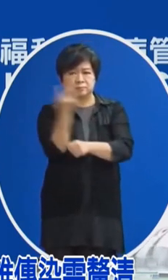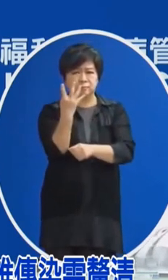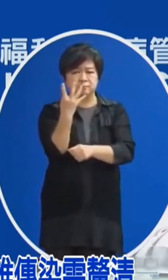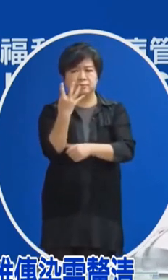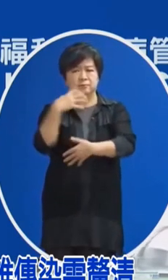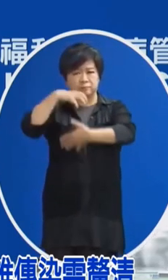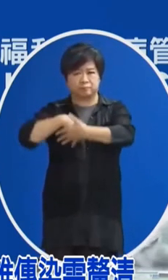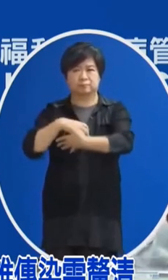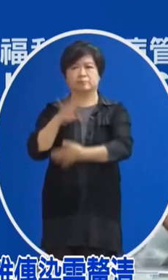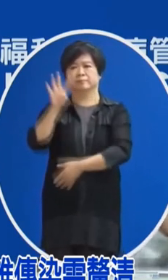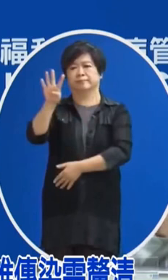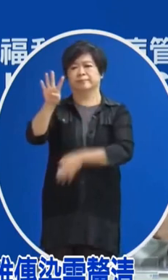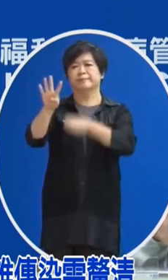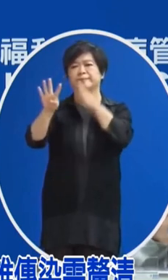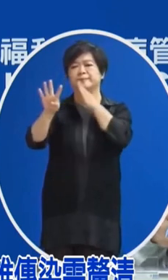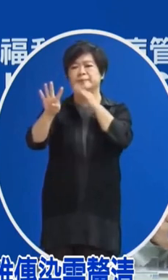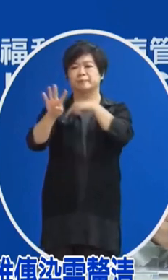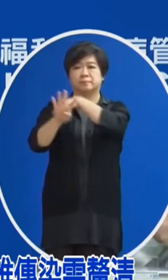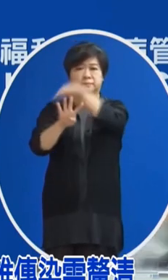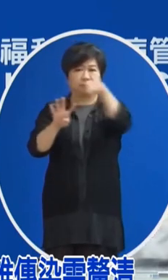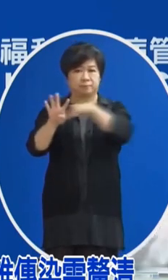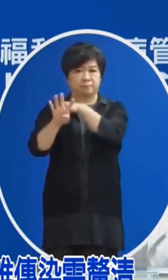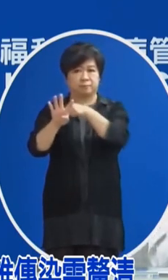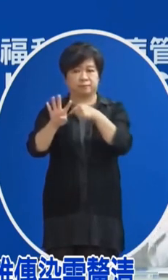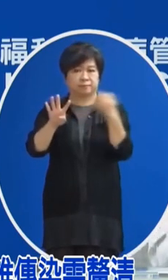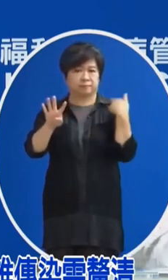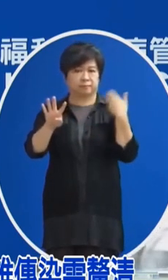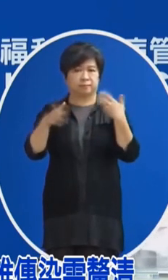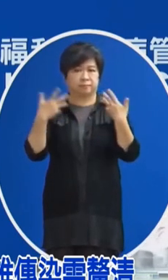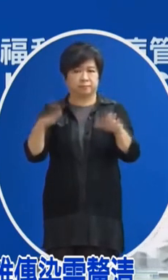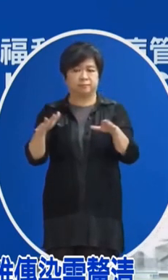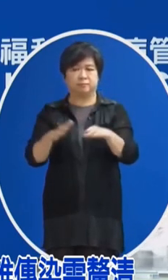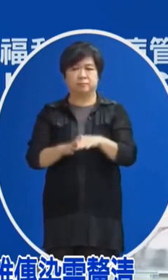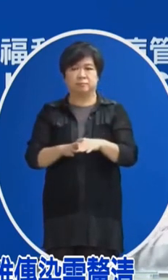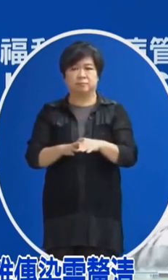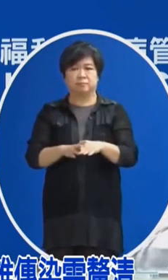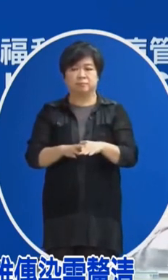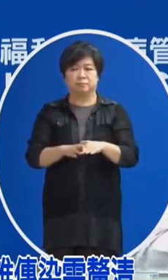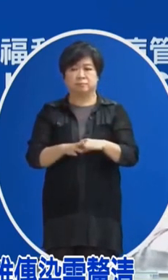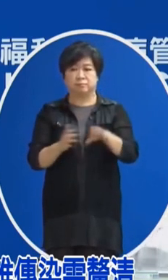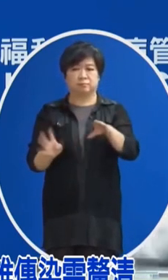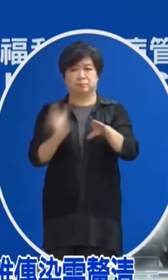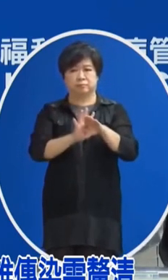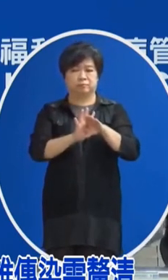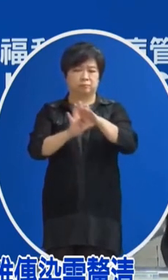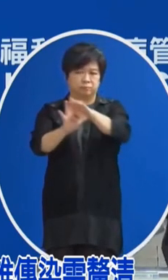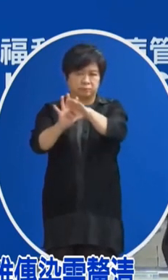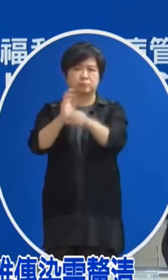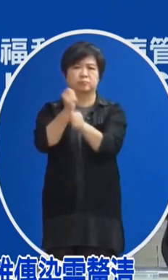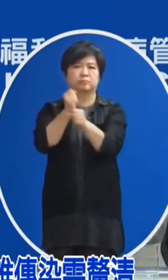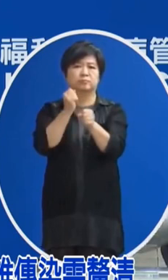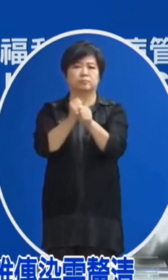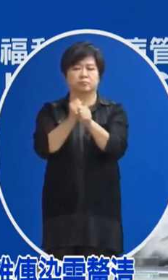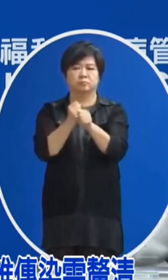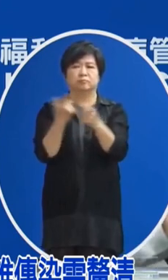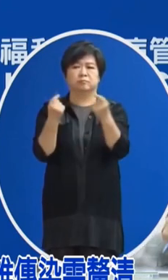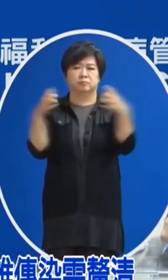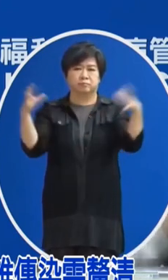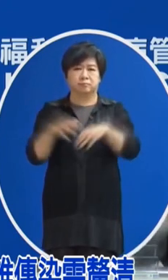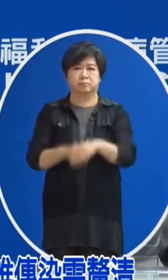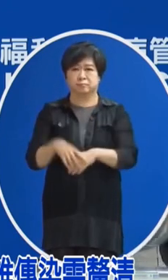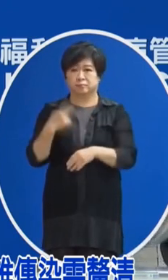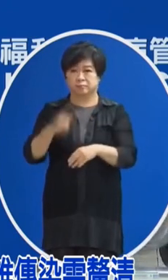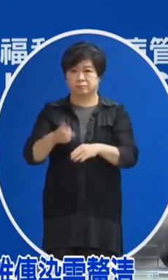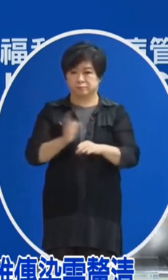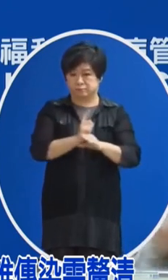大概有4位，那他们都是搭乘同班次的交通车。那另外防疫计程车是